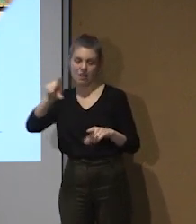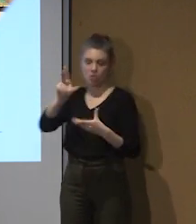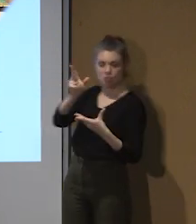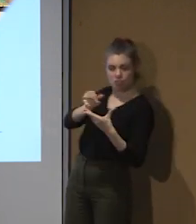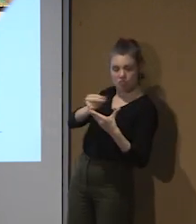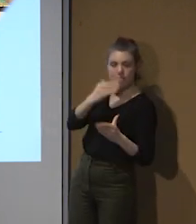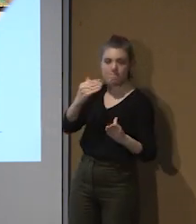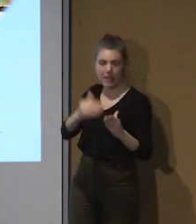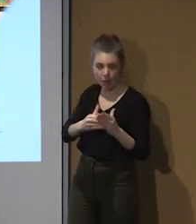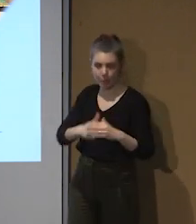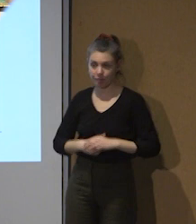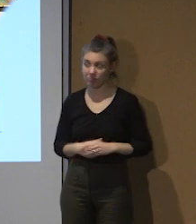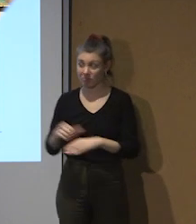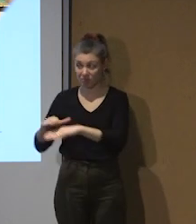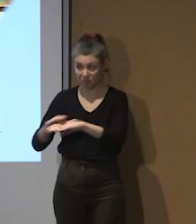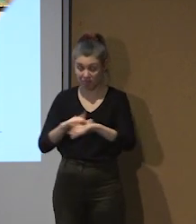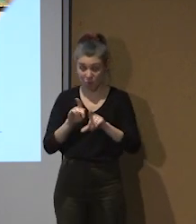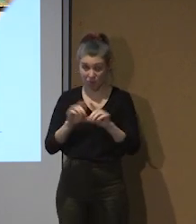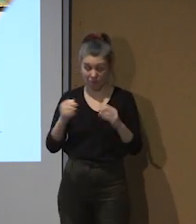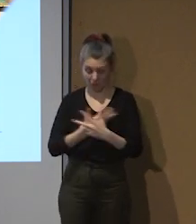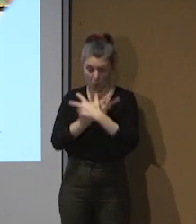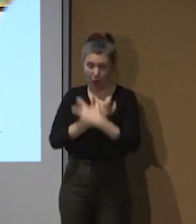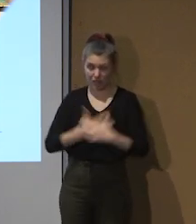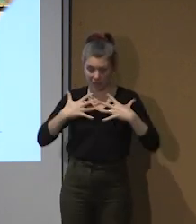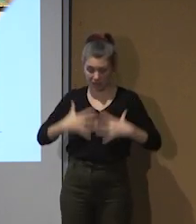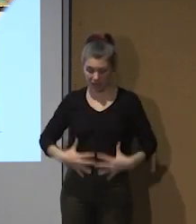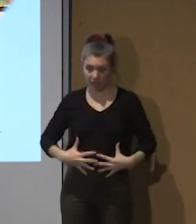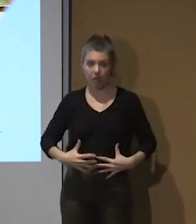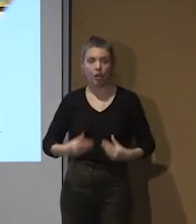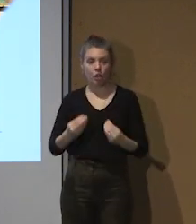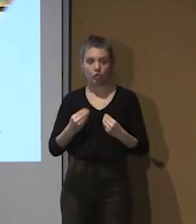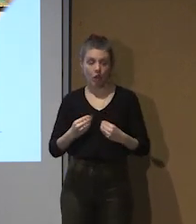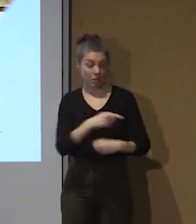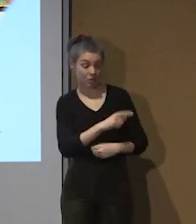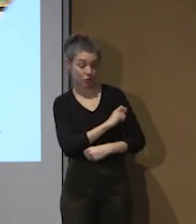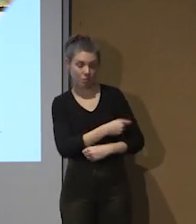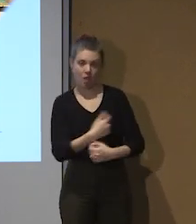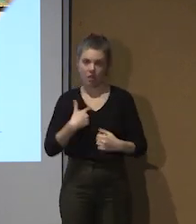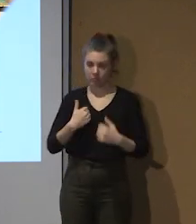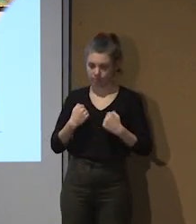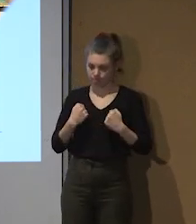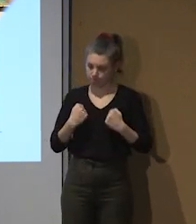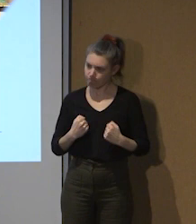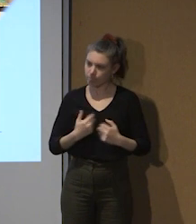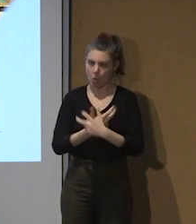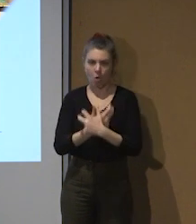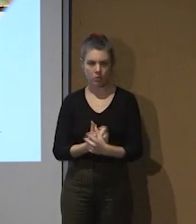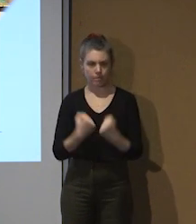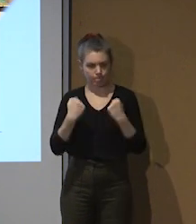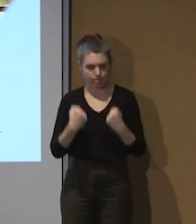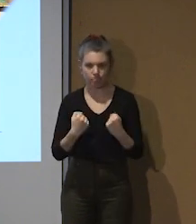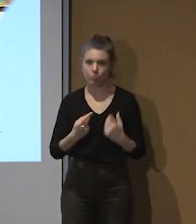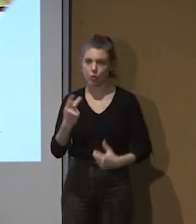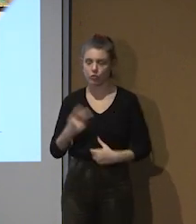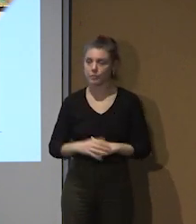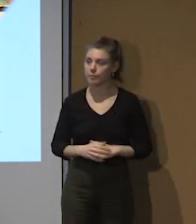vie, avoir une activité physique, ça permet d'augmenter le stock osseux. Ça a été vu, c'est des recommandations qui viennent d'un groupe qui